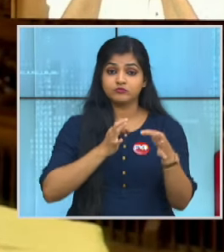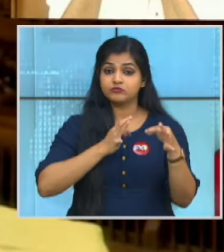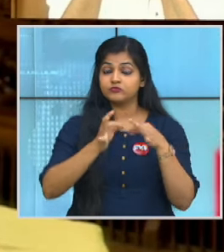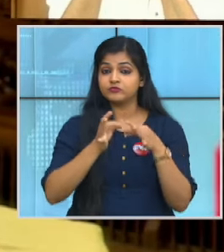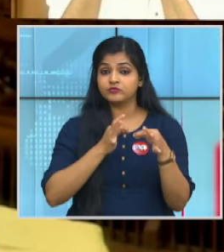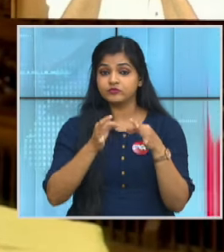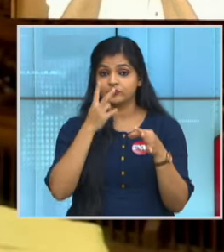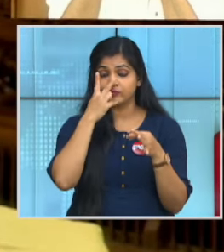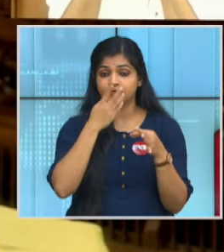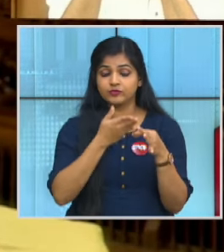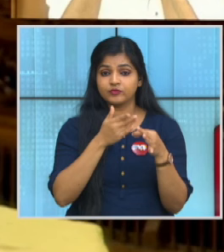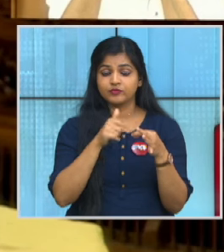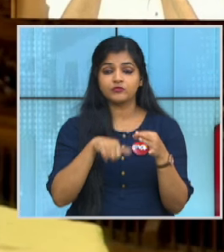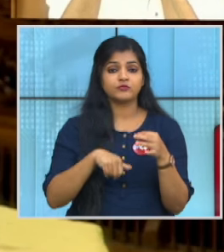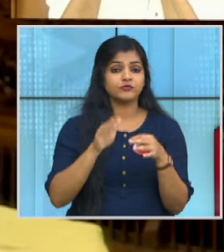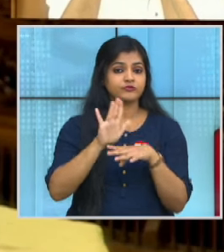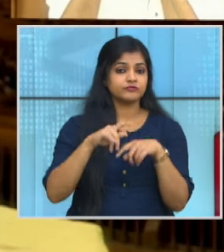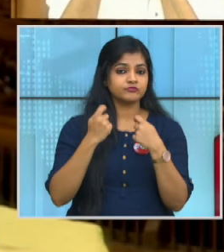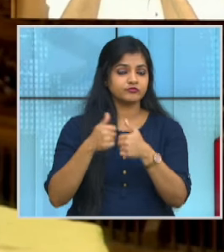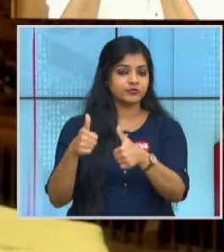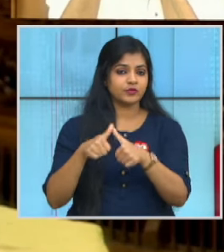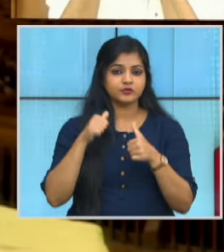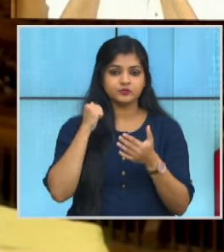വിശദീകരണം നിങ്ങൾ നൽകേണ്ടതായിട്ട് വരും.